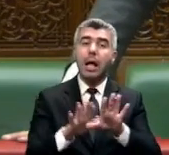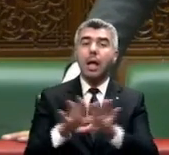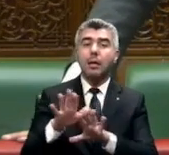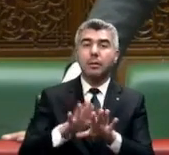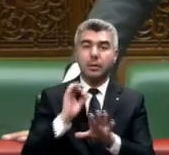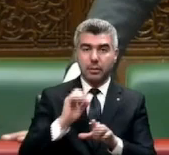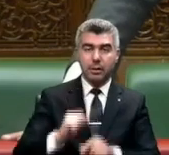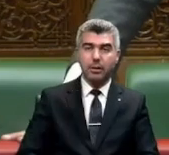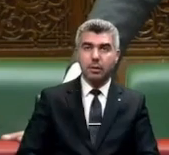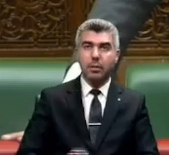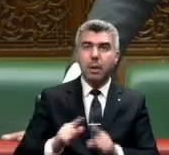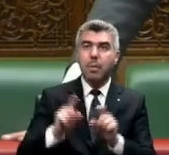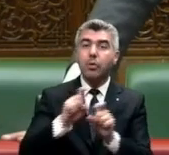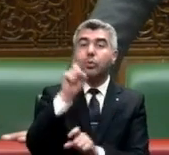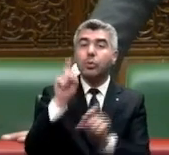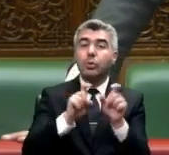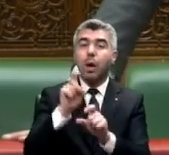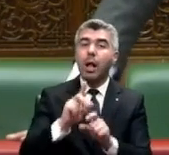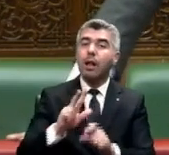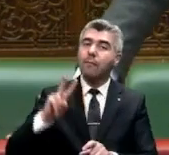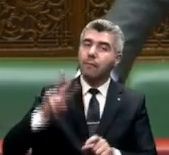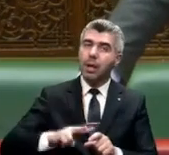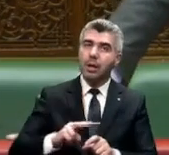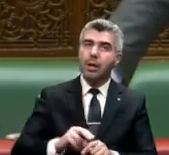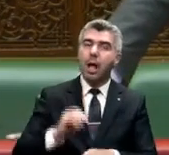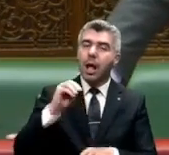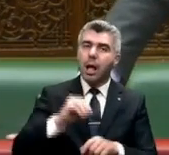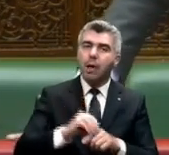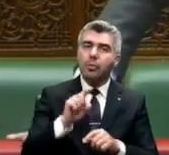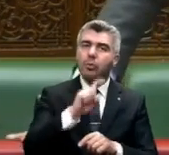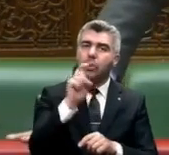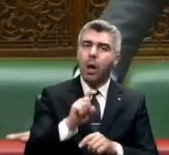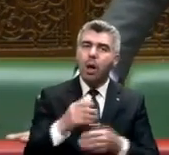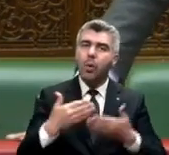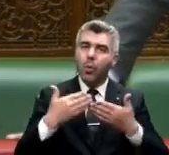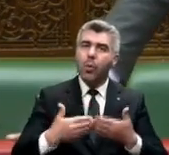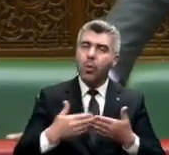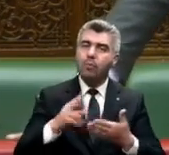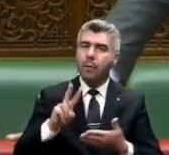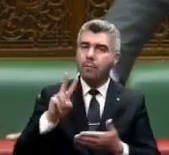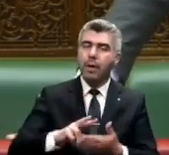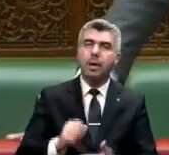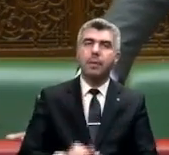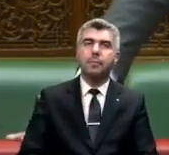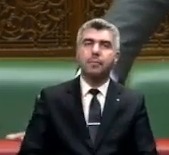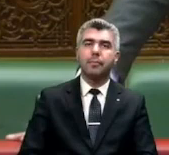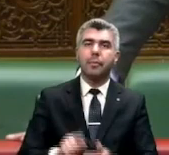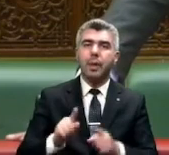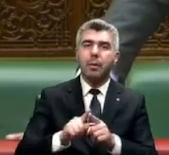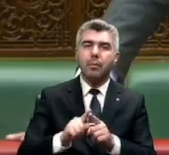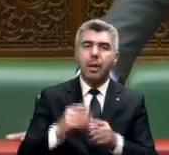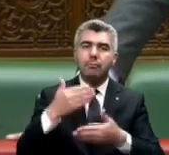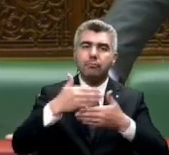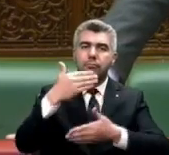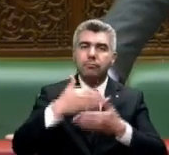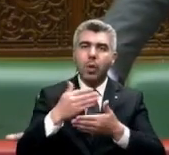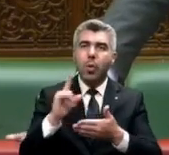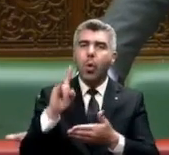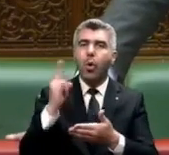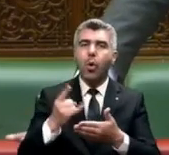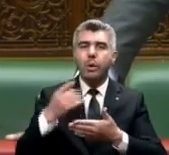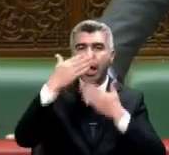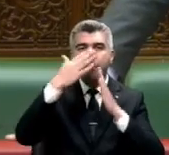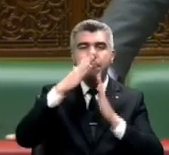هو هذا هو الاسئله الحقيقيه اللي خصنا نطرحه السؤال كذلك اللي خاصنا نطرحه اليوم القضيه ديال ديال البنيه الفندقيه اليوم في المغرب